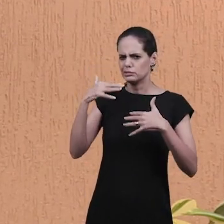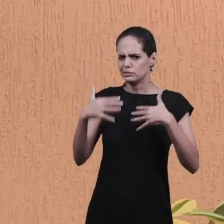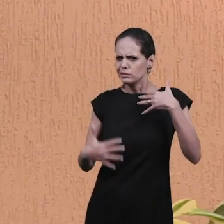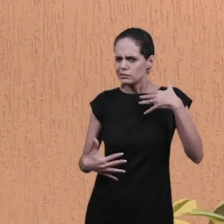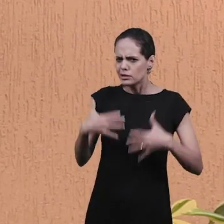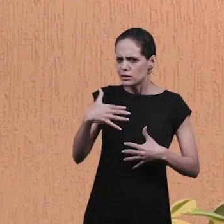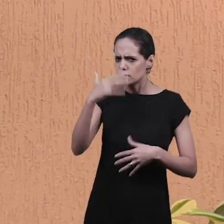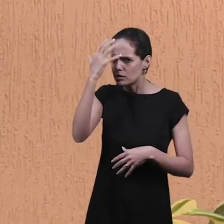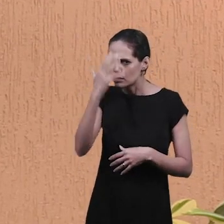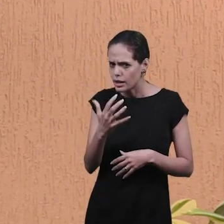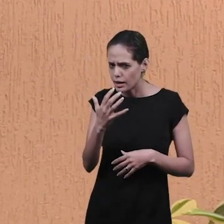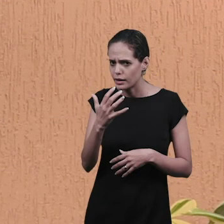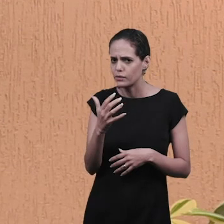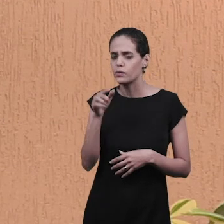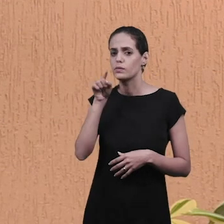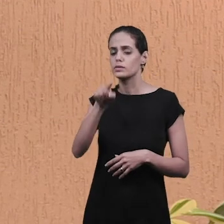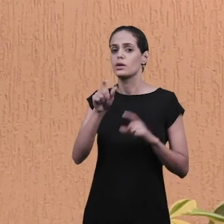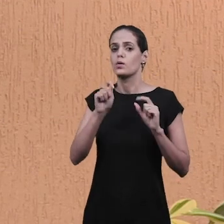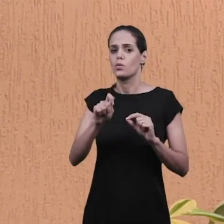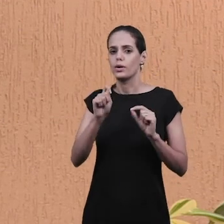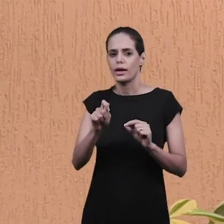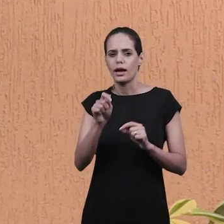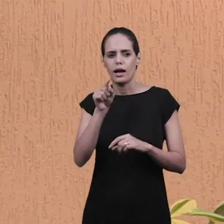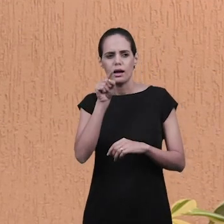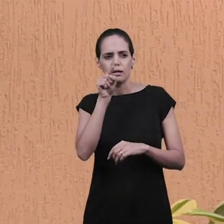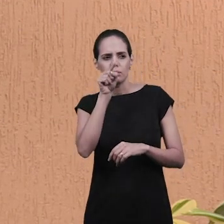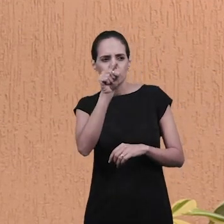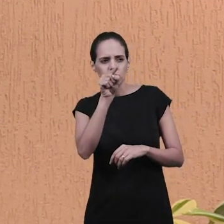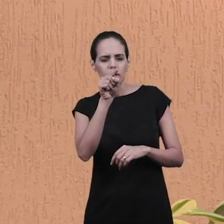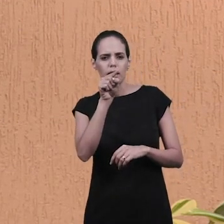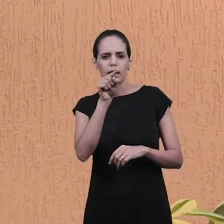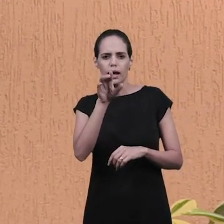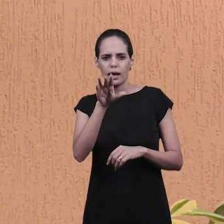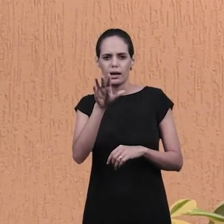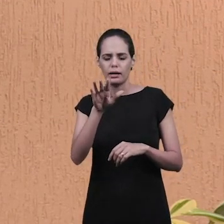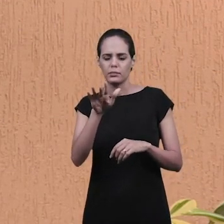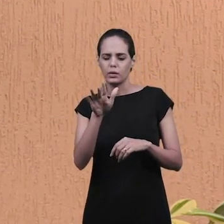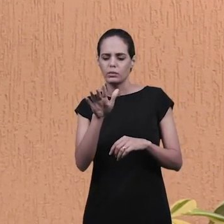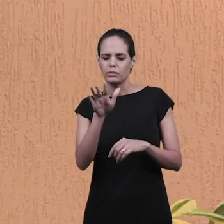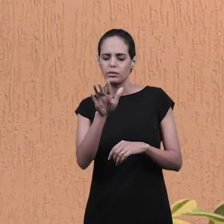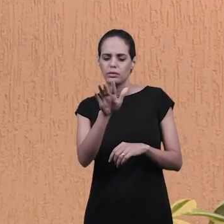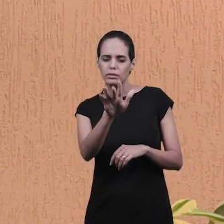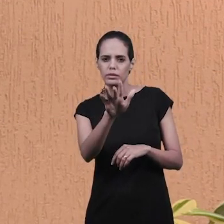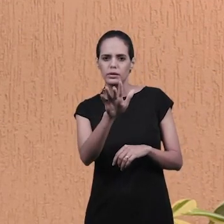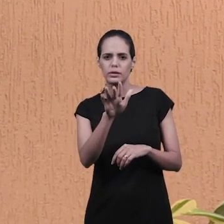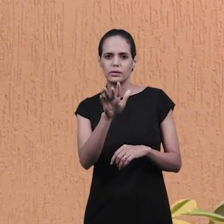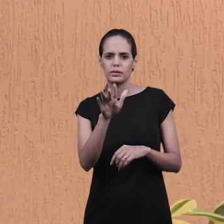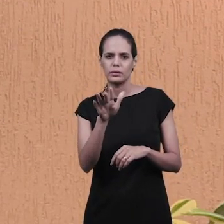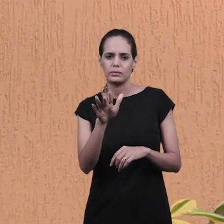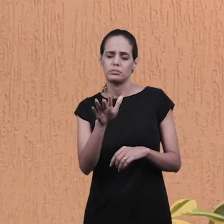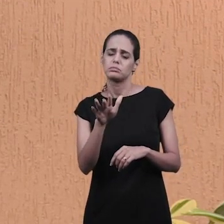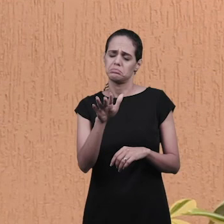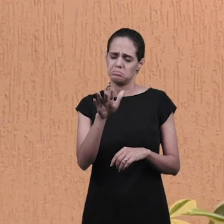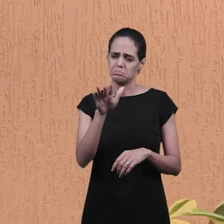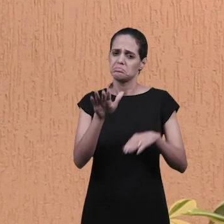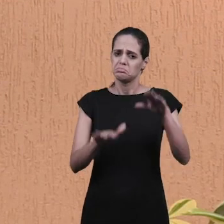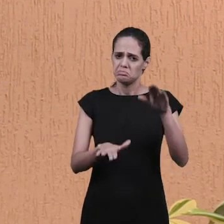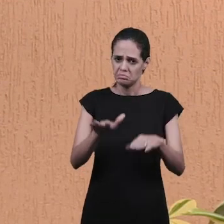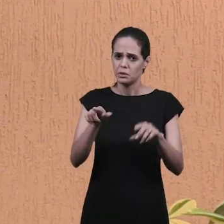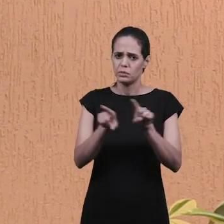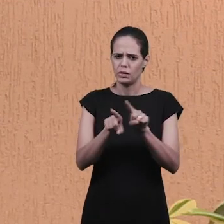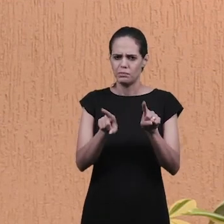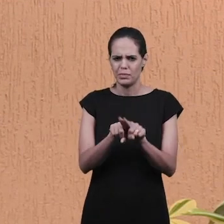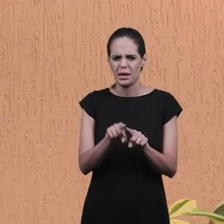au pointé, même si l'enfant n'arrive pas à faire, elle peut mettre la main et en dépendant si elle a